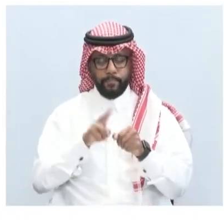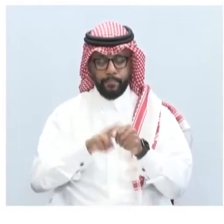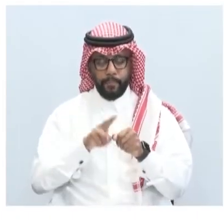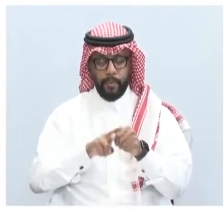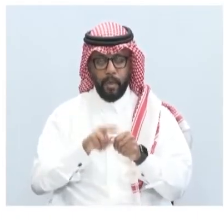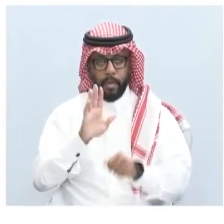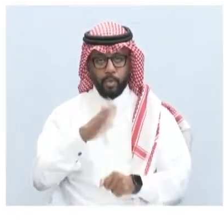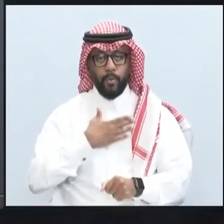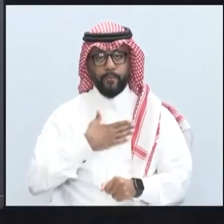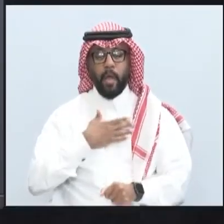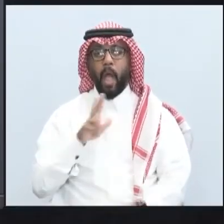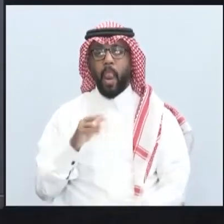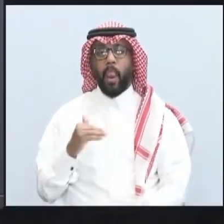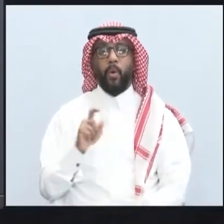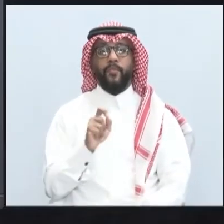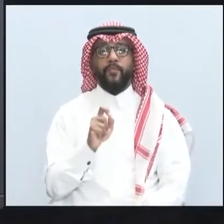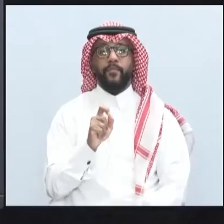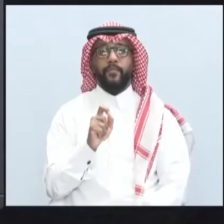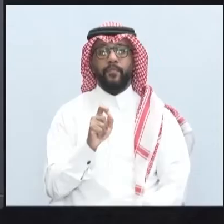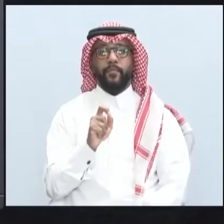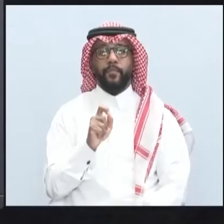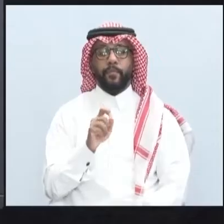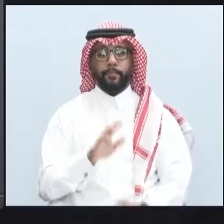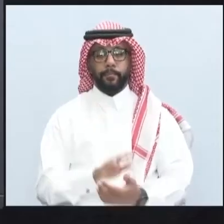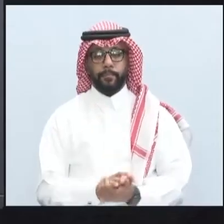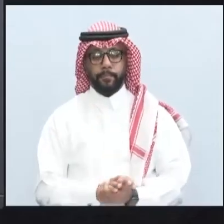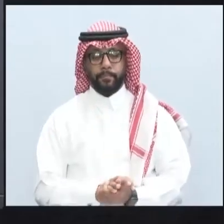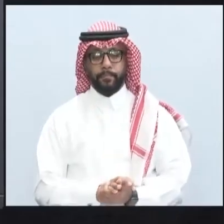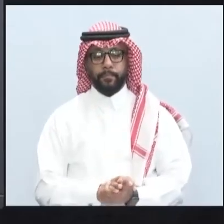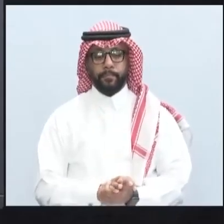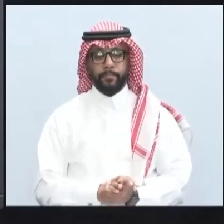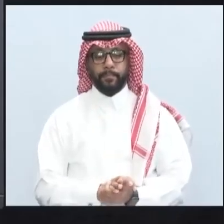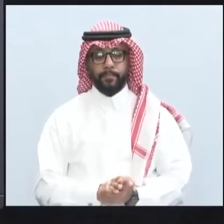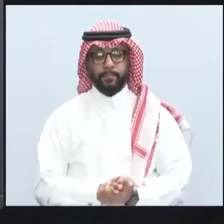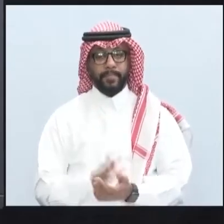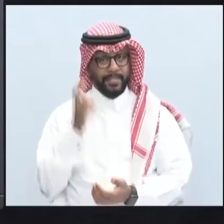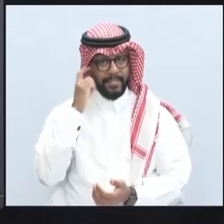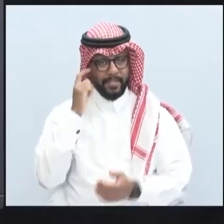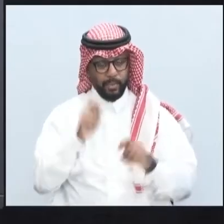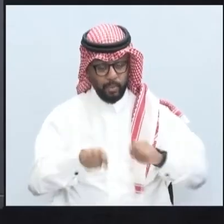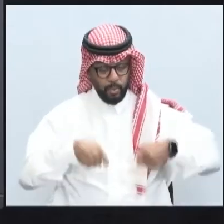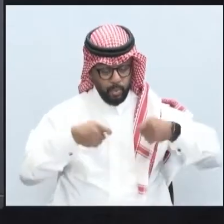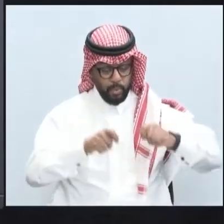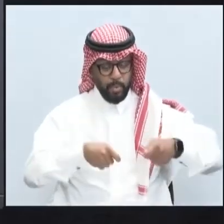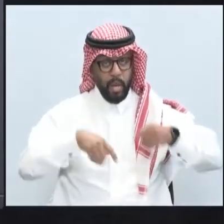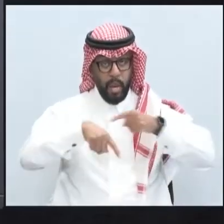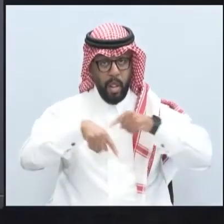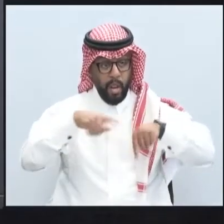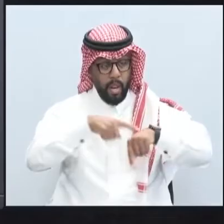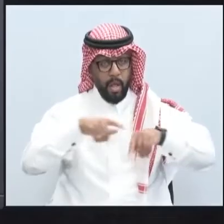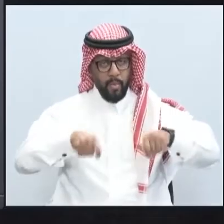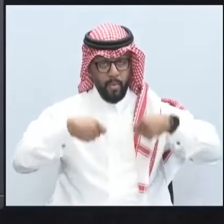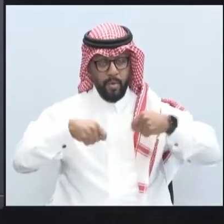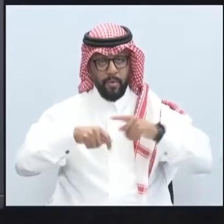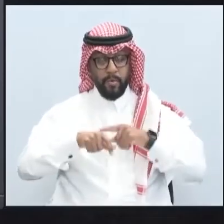ما هو الخوف يا ابنائي احسنتم بارك الله فيكم هو ما يلبس على الرجل من